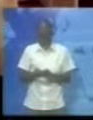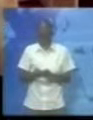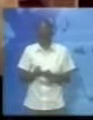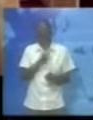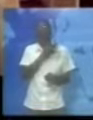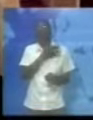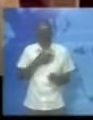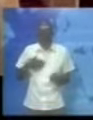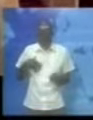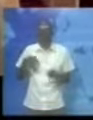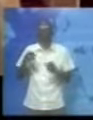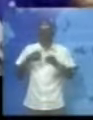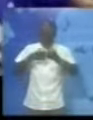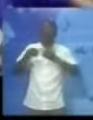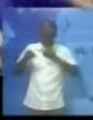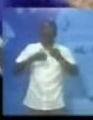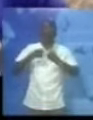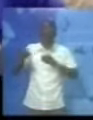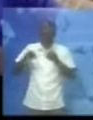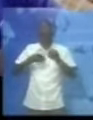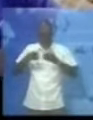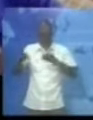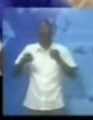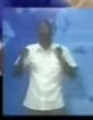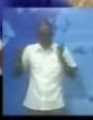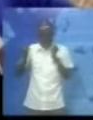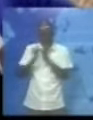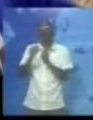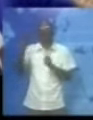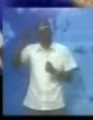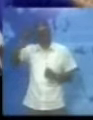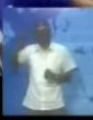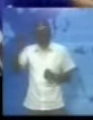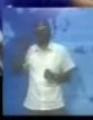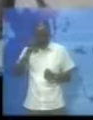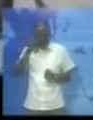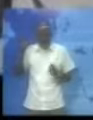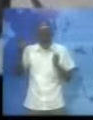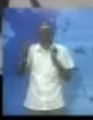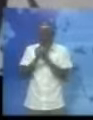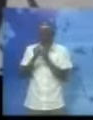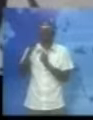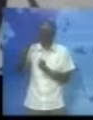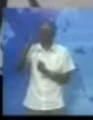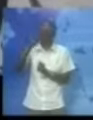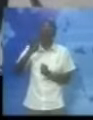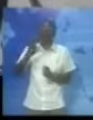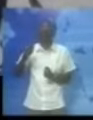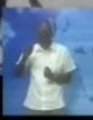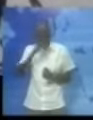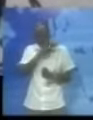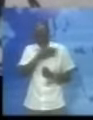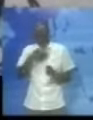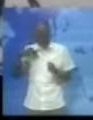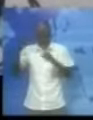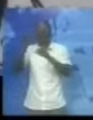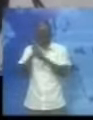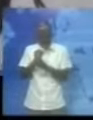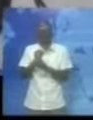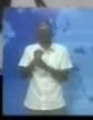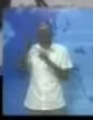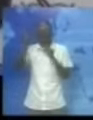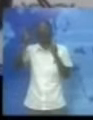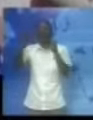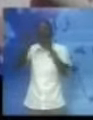et l'entretient des relations sexuelles, il faut le dire, avec elles, et il prend les photos qu'il se